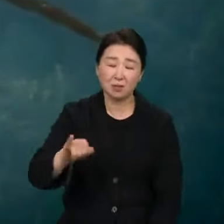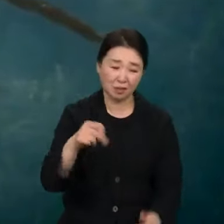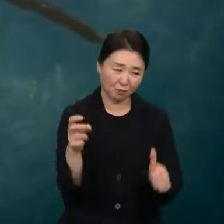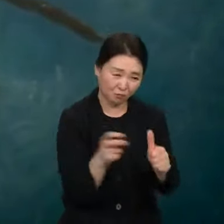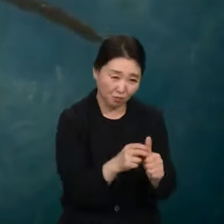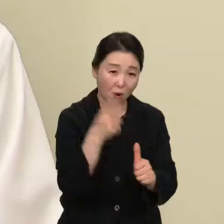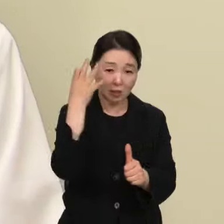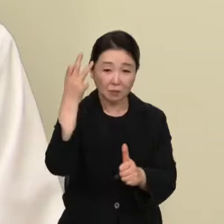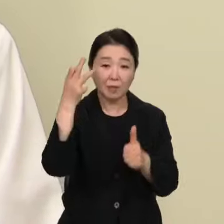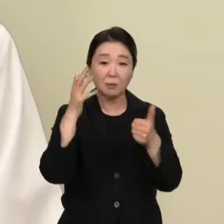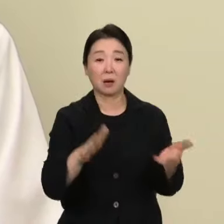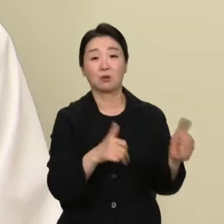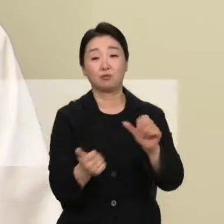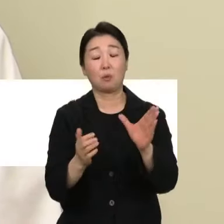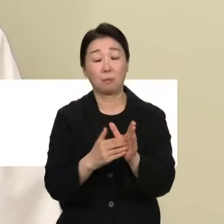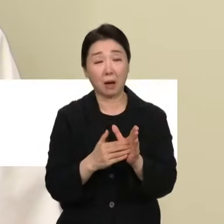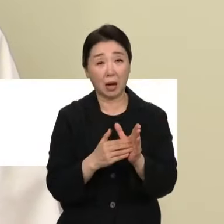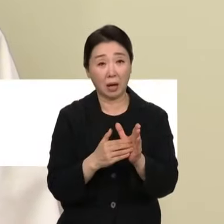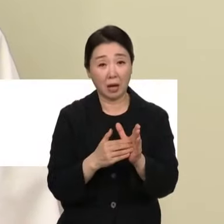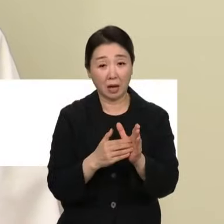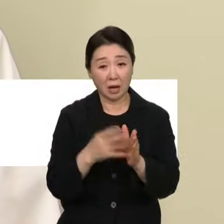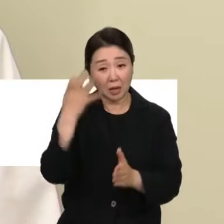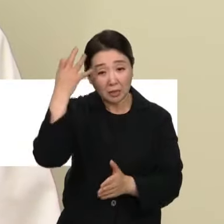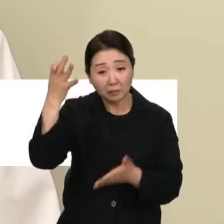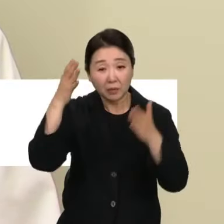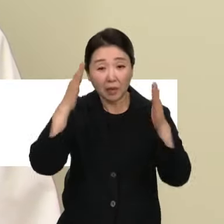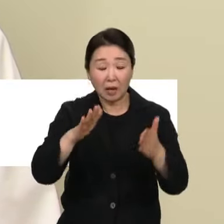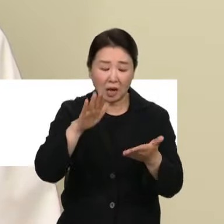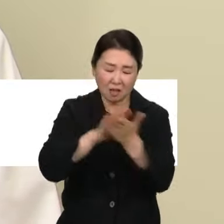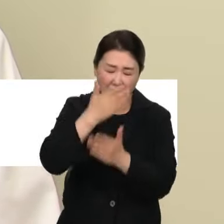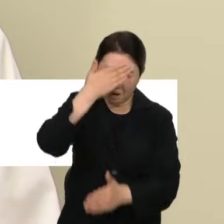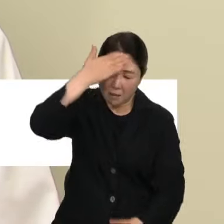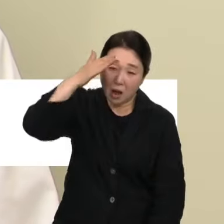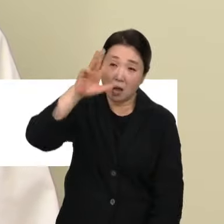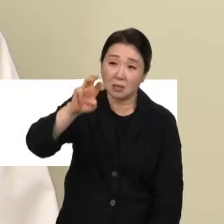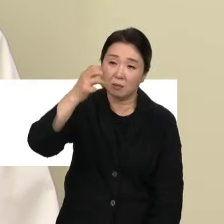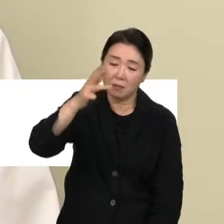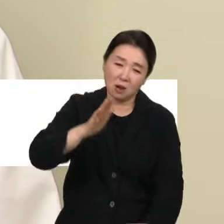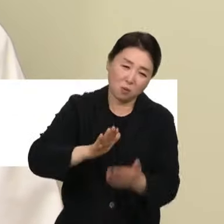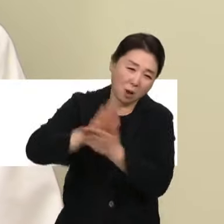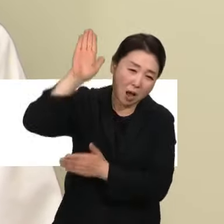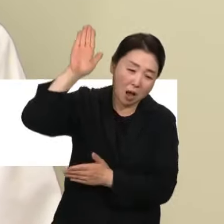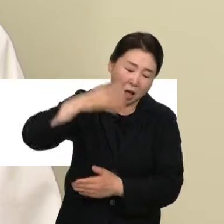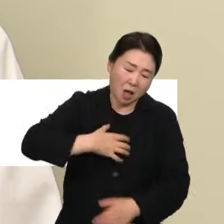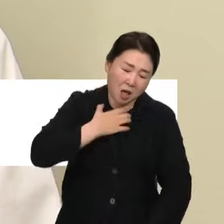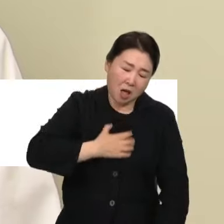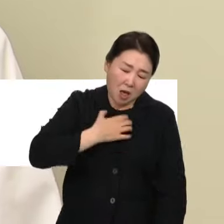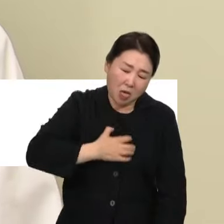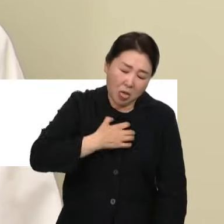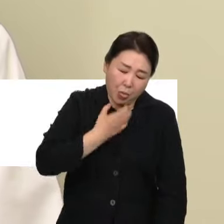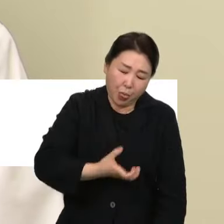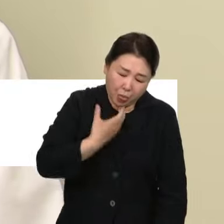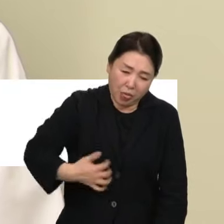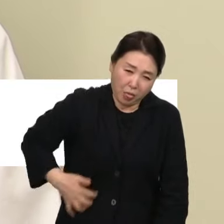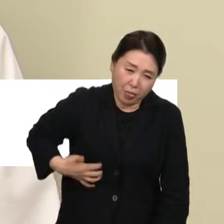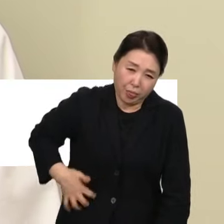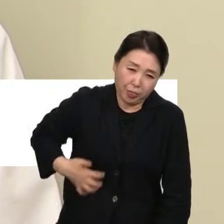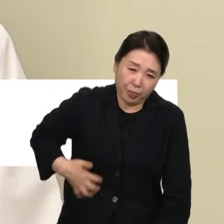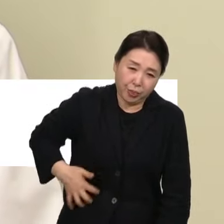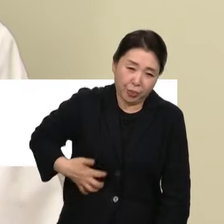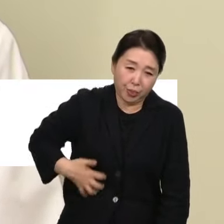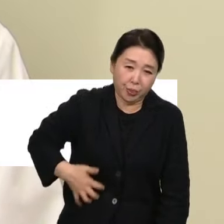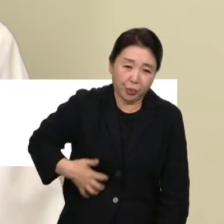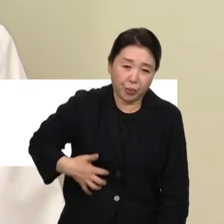숨졌습니다. 2주 안에 38도 이상의 고열이 지속되거나 오신구토, 설사, 복통과 같은 소화기